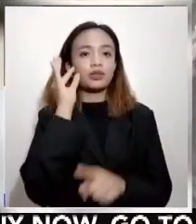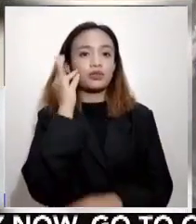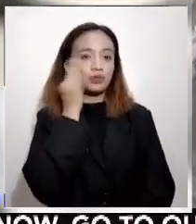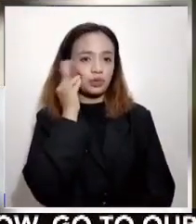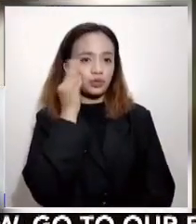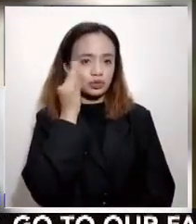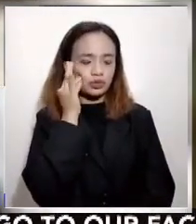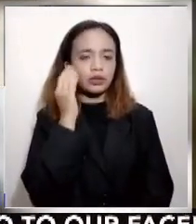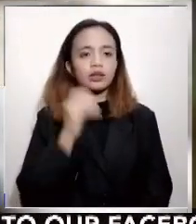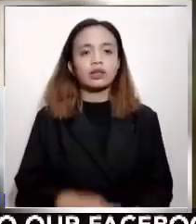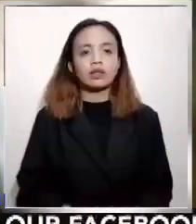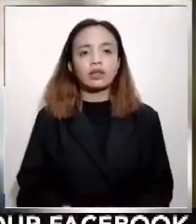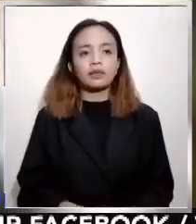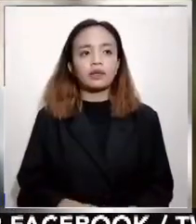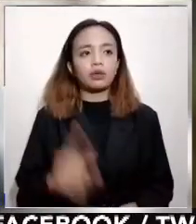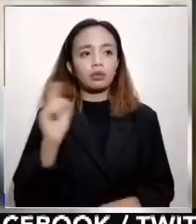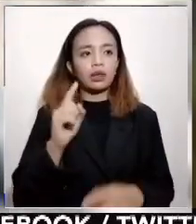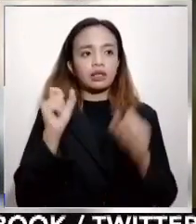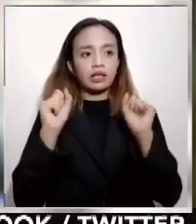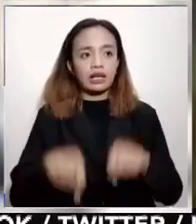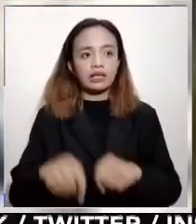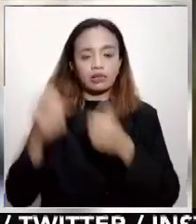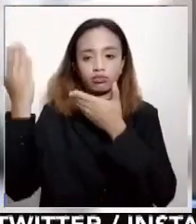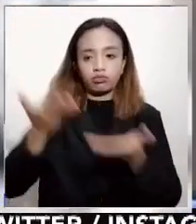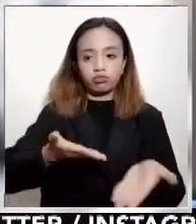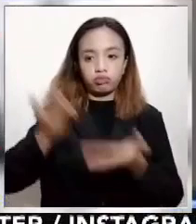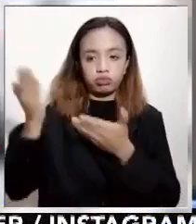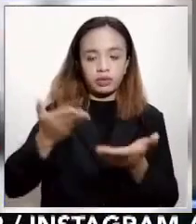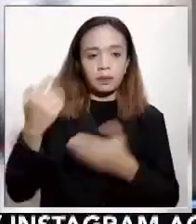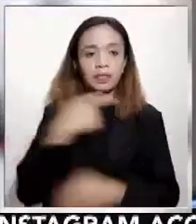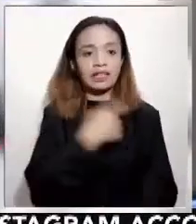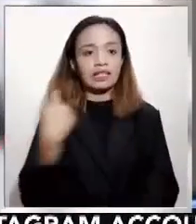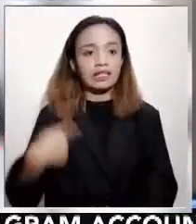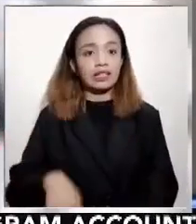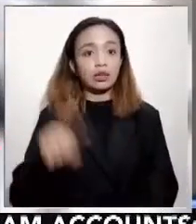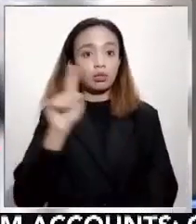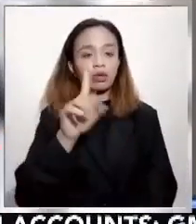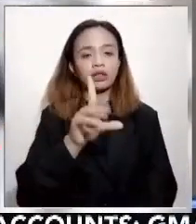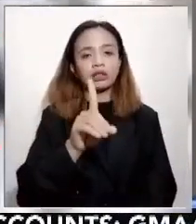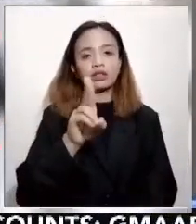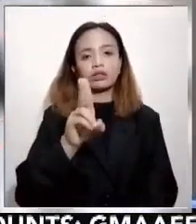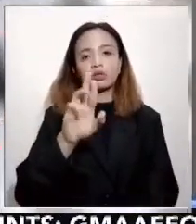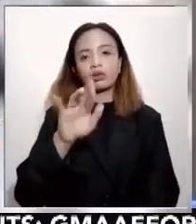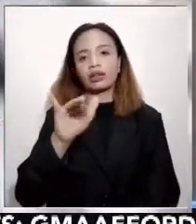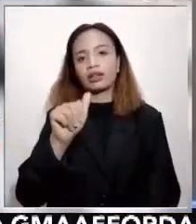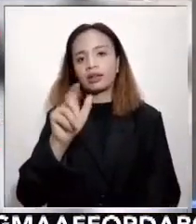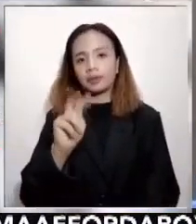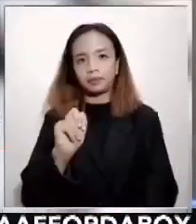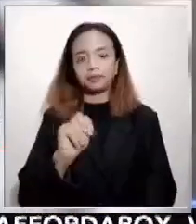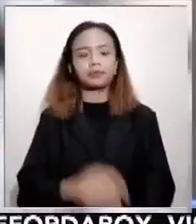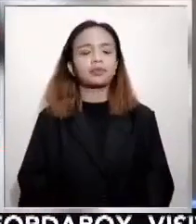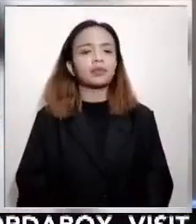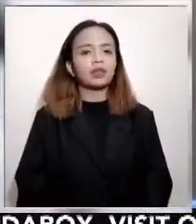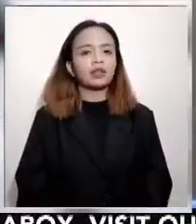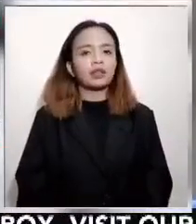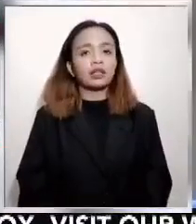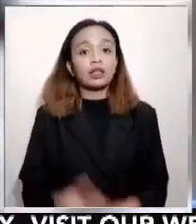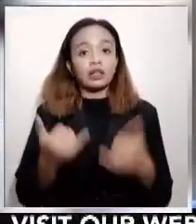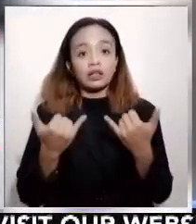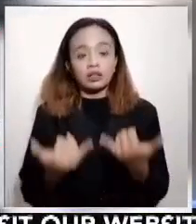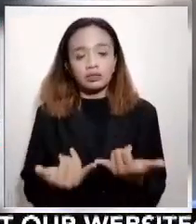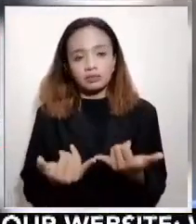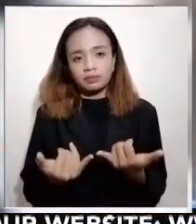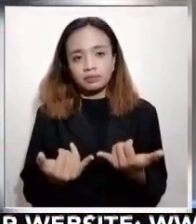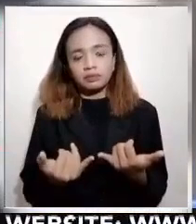ang posibleng pag-aangkat ng China ng durian. China will continue to need the world, and the world also needs